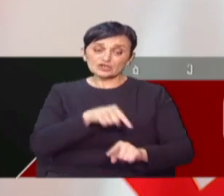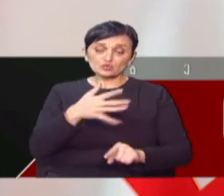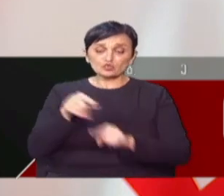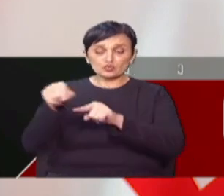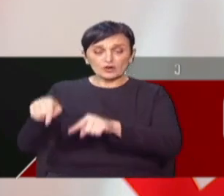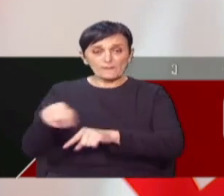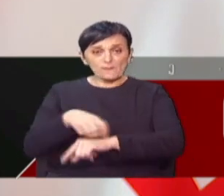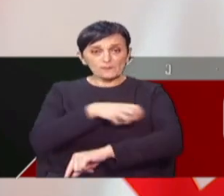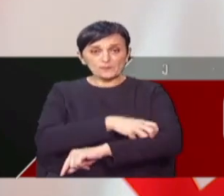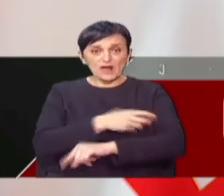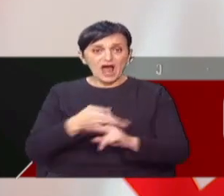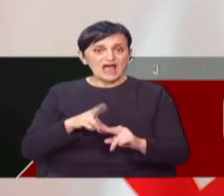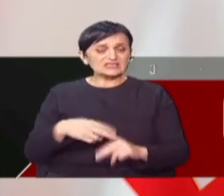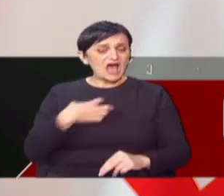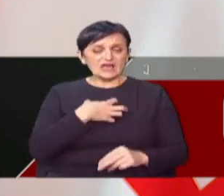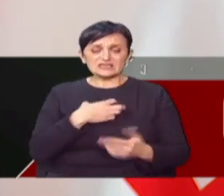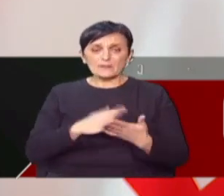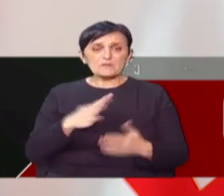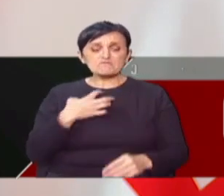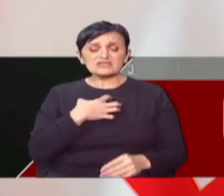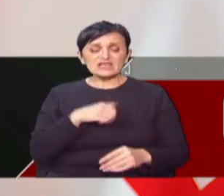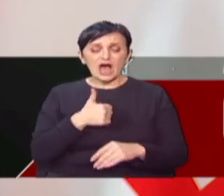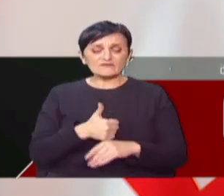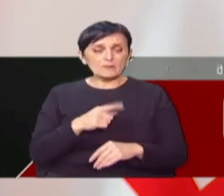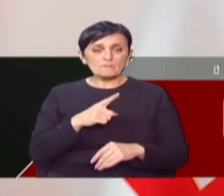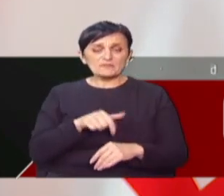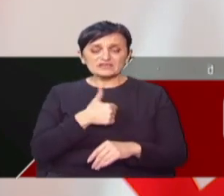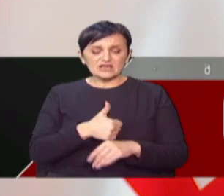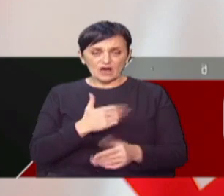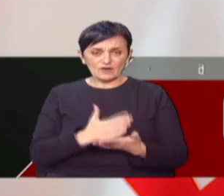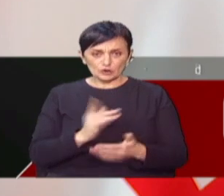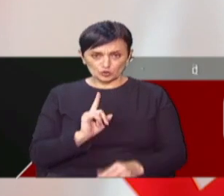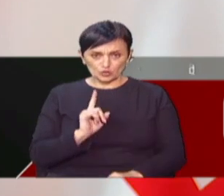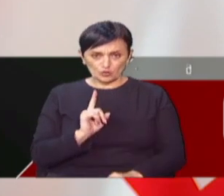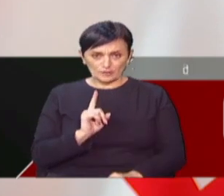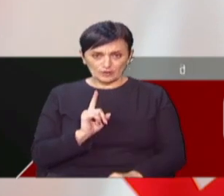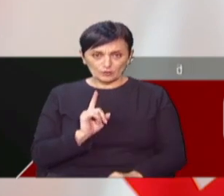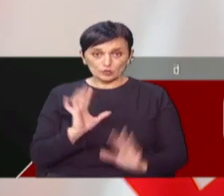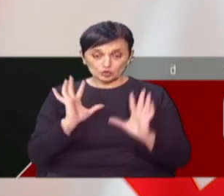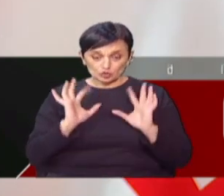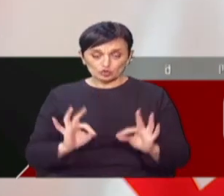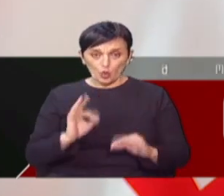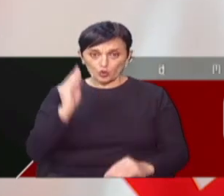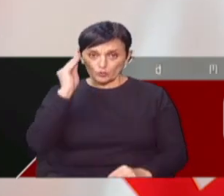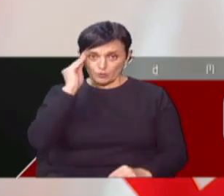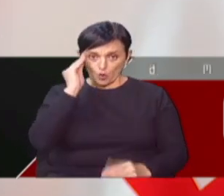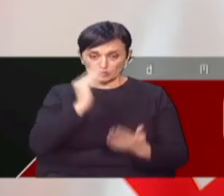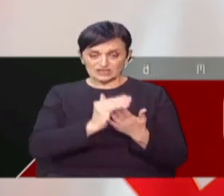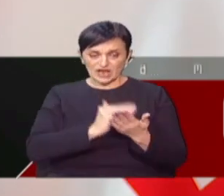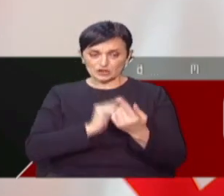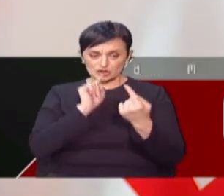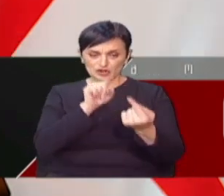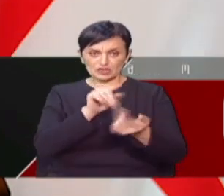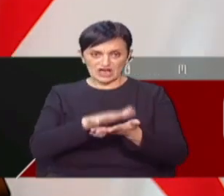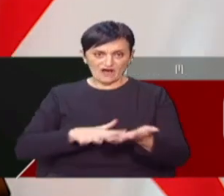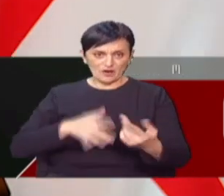თუ იმ პარტიაში აი ეს არსებითი არ არის. თავარი არის რა? თავარი არის რომ სწორ პოზიციებით რეჟიმის წინააღმდეგ